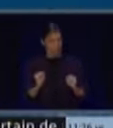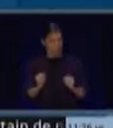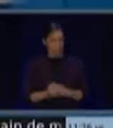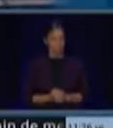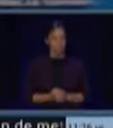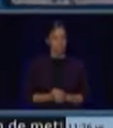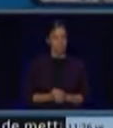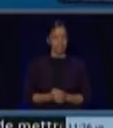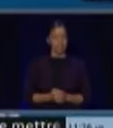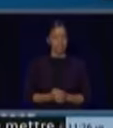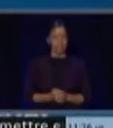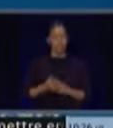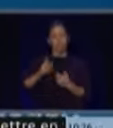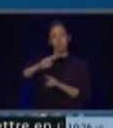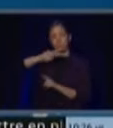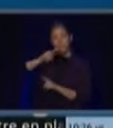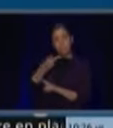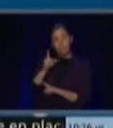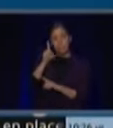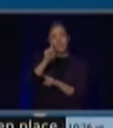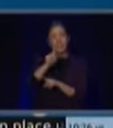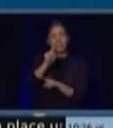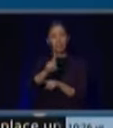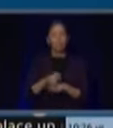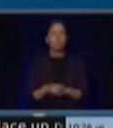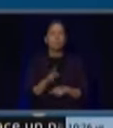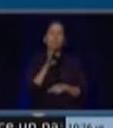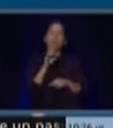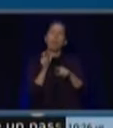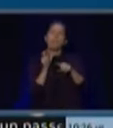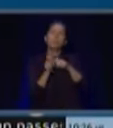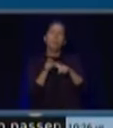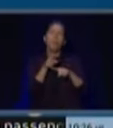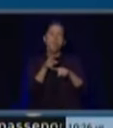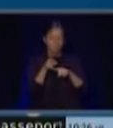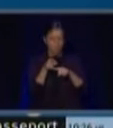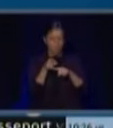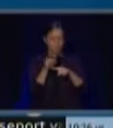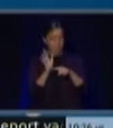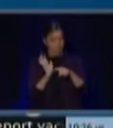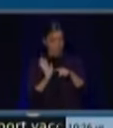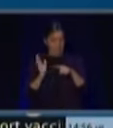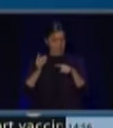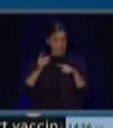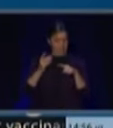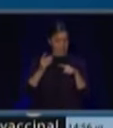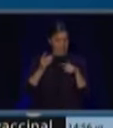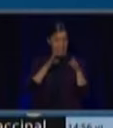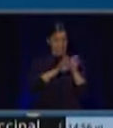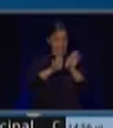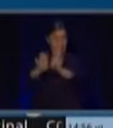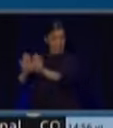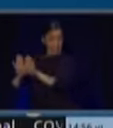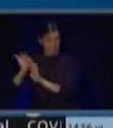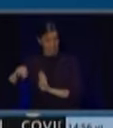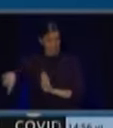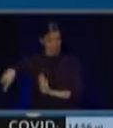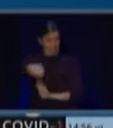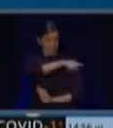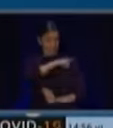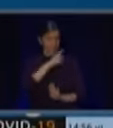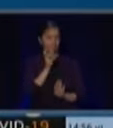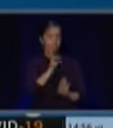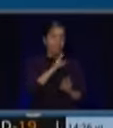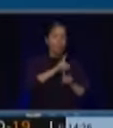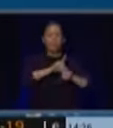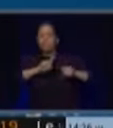tantôt, abordé l'aspect du reconfinement. Est-ce que pour vous, dans la quatrième vague, le fédéral prévoit des chiffres